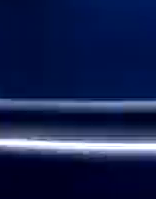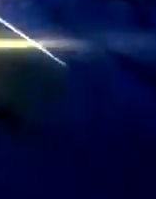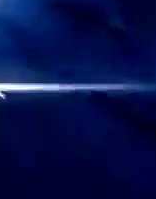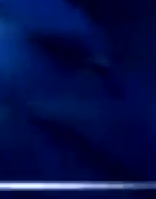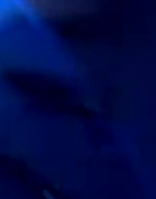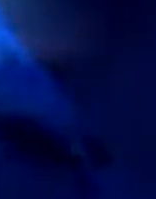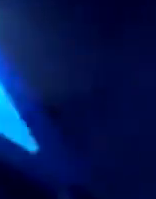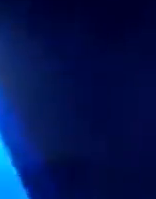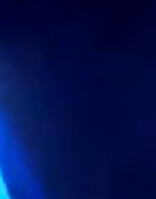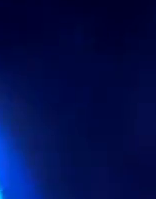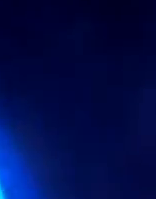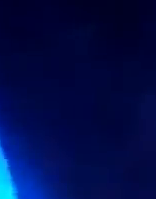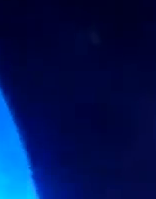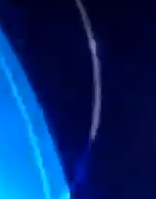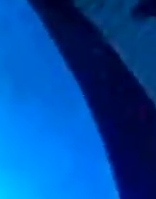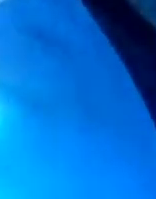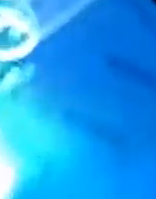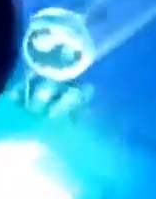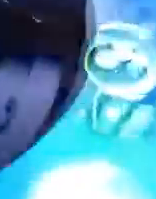으